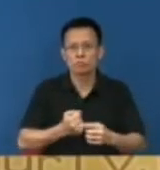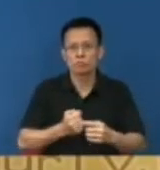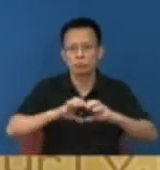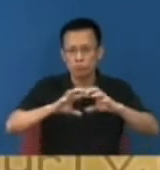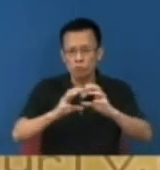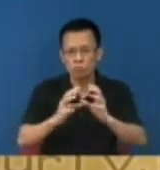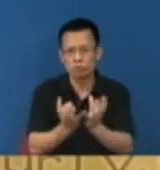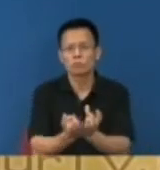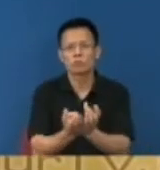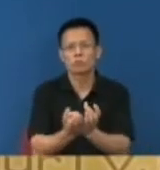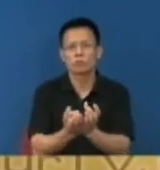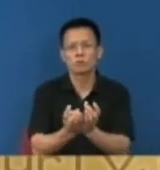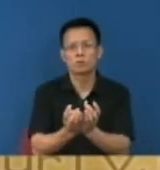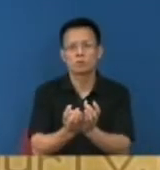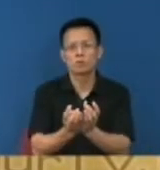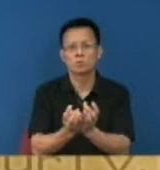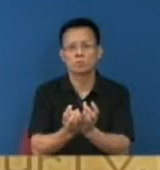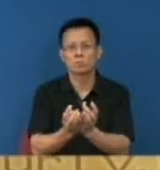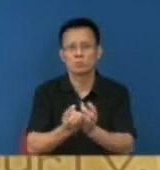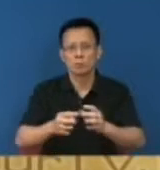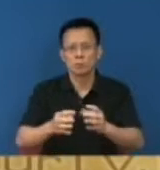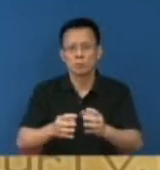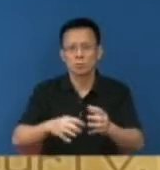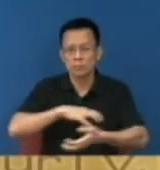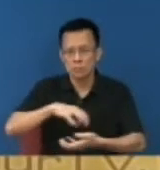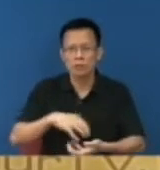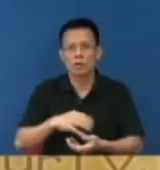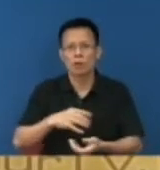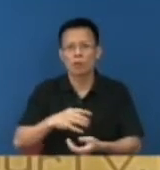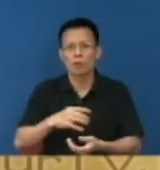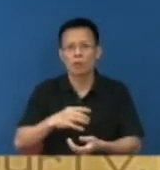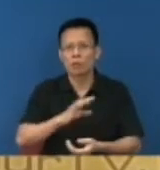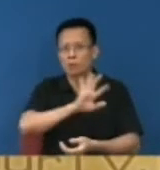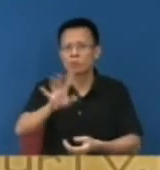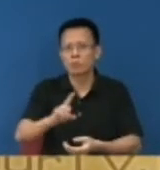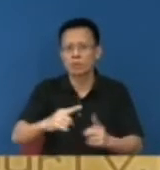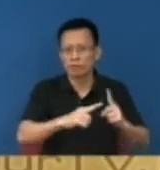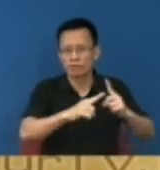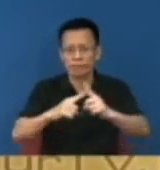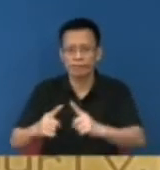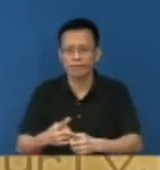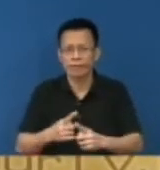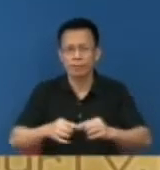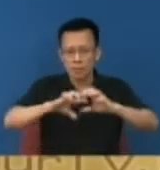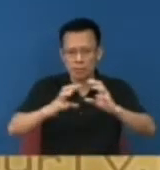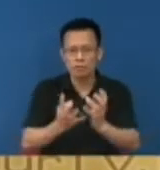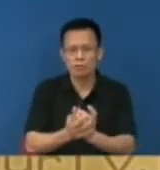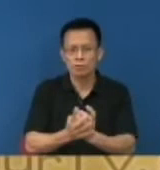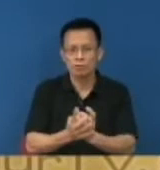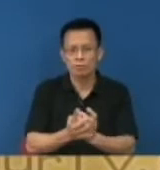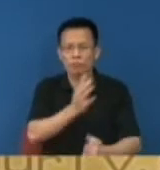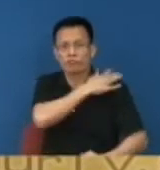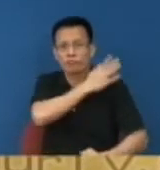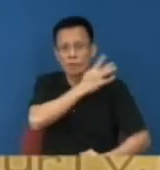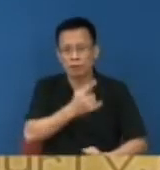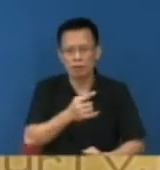行嘅咧，而唔係由泛民嘅主要政黨去推行嘅咧？有一個很簡單